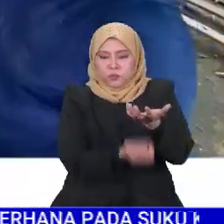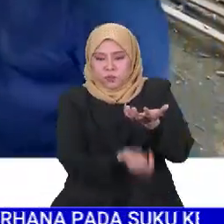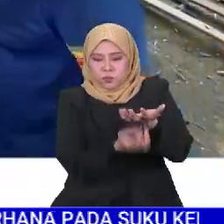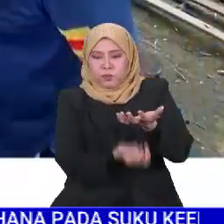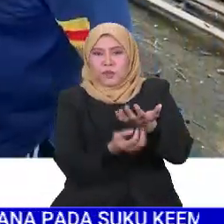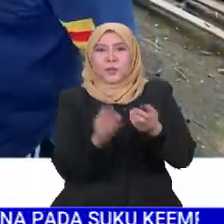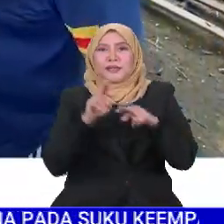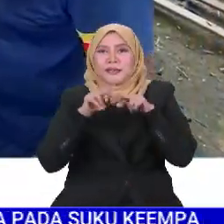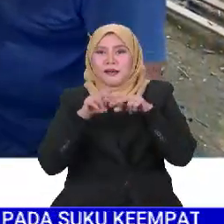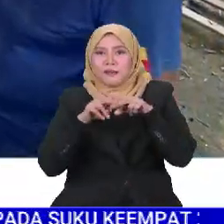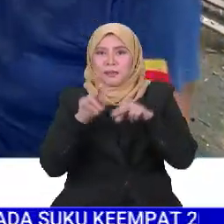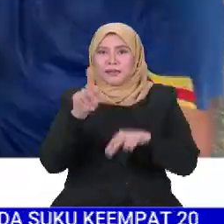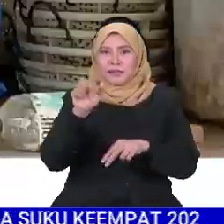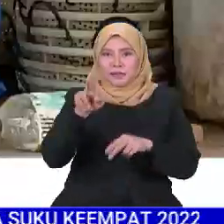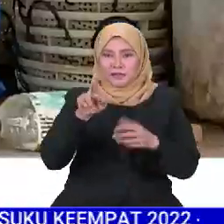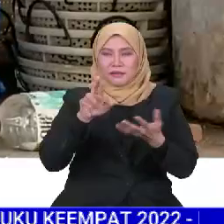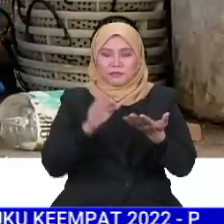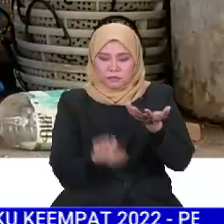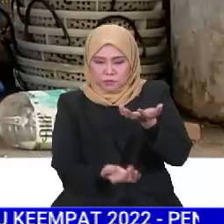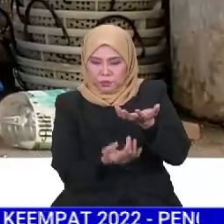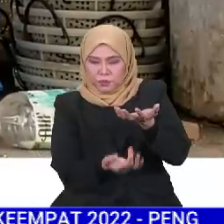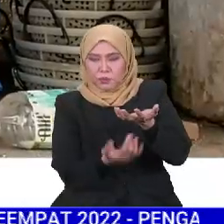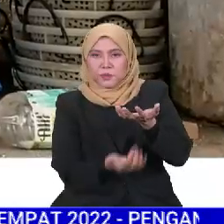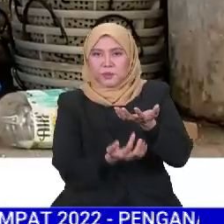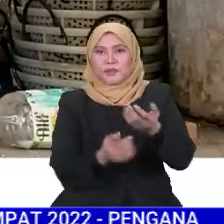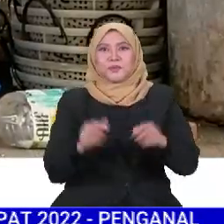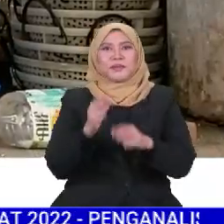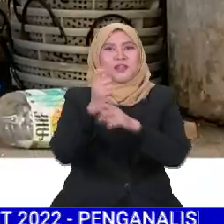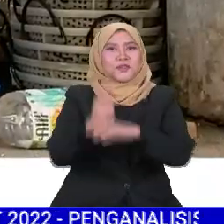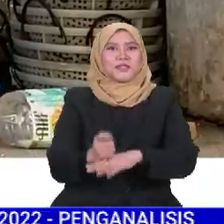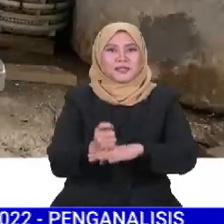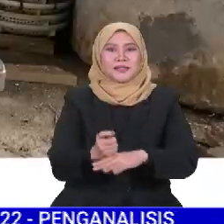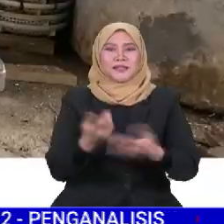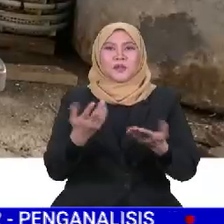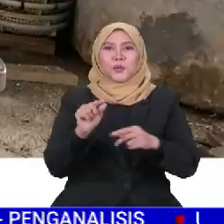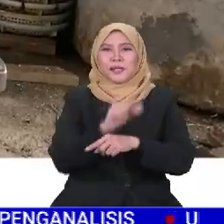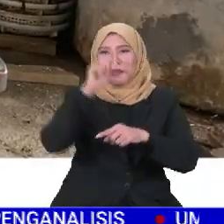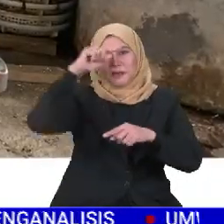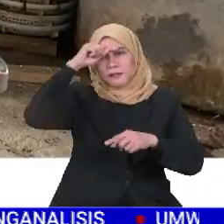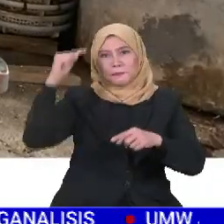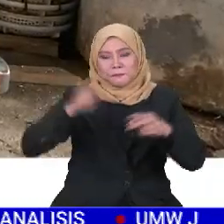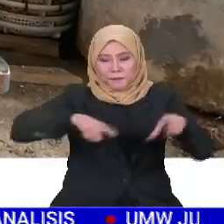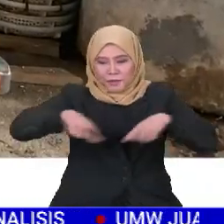yang dicampur garam kasar menggunakan kaedah pembakaran secara tradisional, iaitu arang dan kayu api.